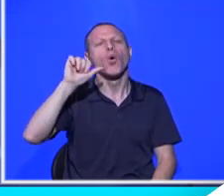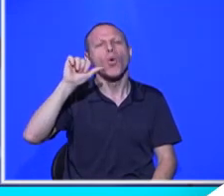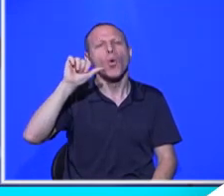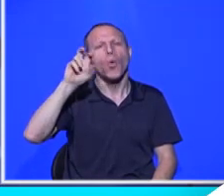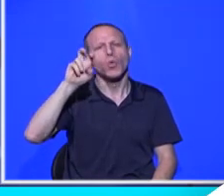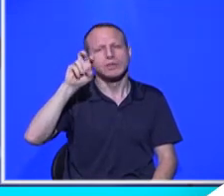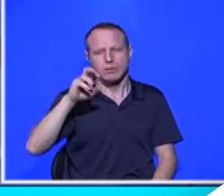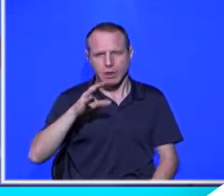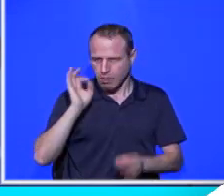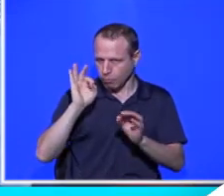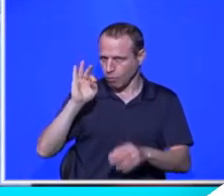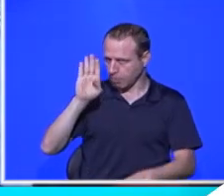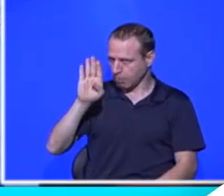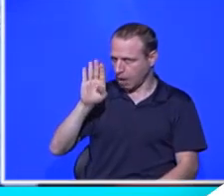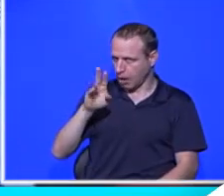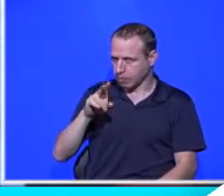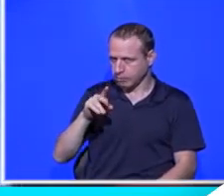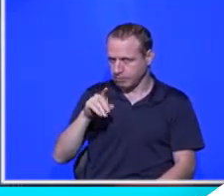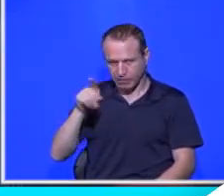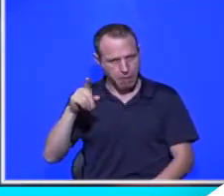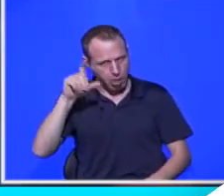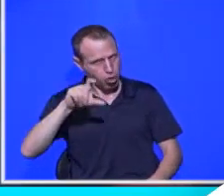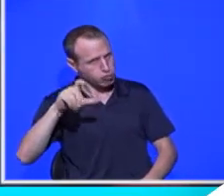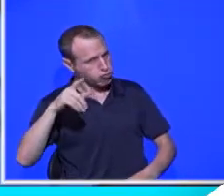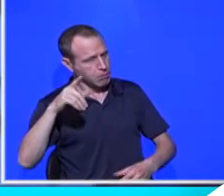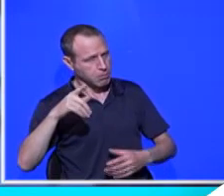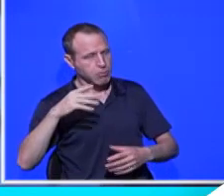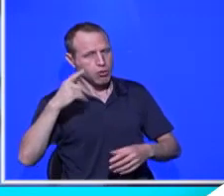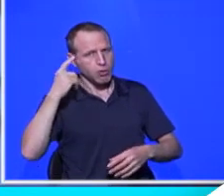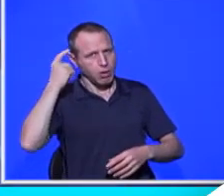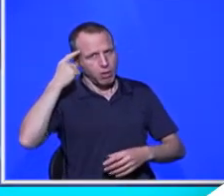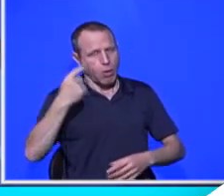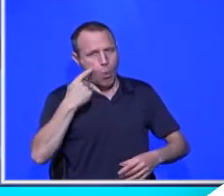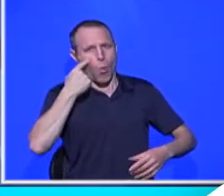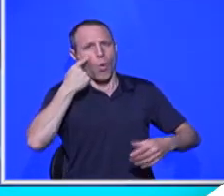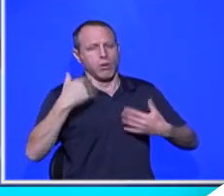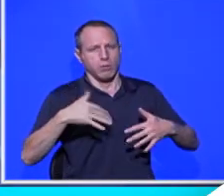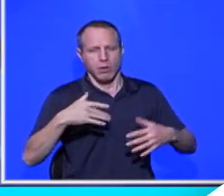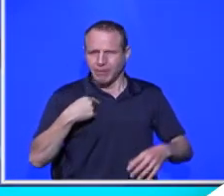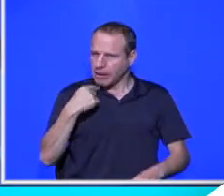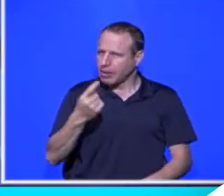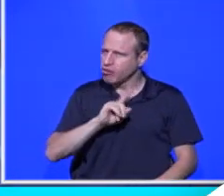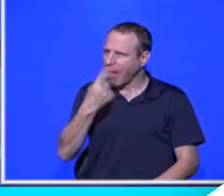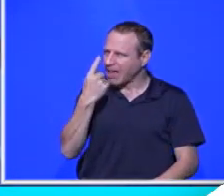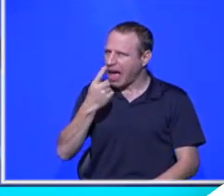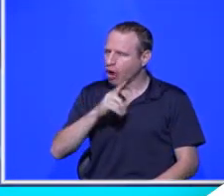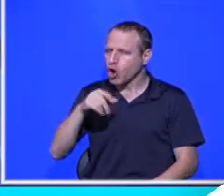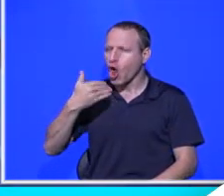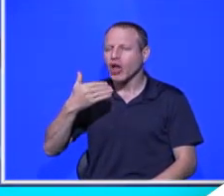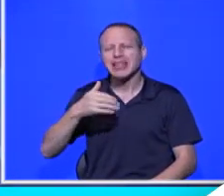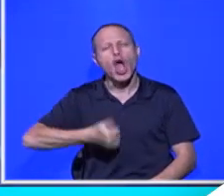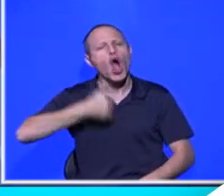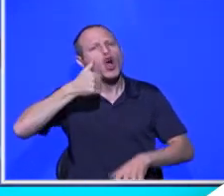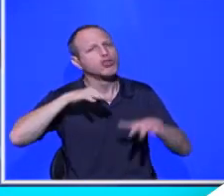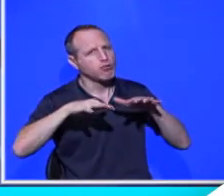ניר ברקת, שנחשב לא כאילו לממשיך דרכו. ואני אמרתי שאף אחד מהם, לא רק שלא יהיה ראש ממשלה, אני התחייבתי פה, גם לא יהיה יושב